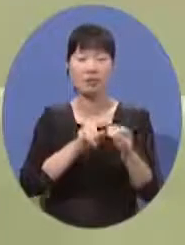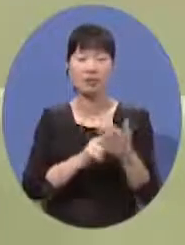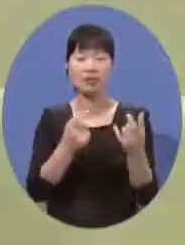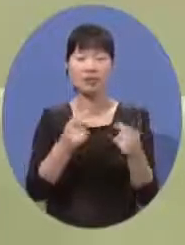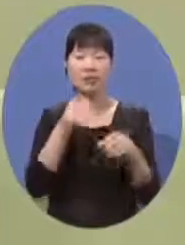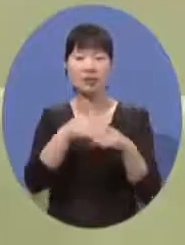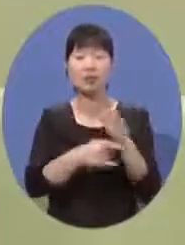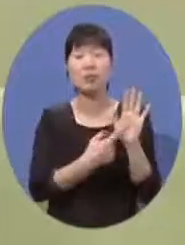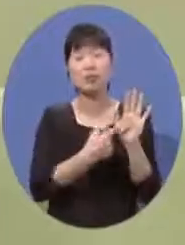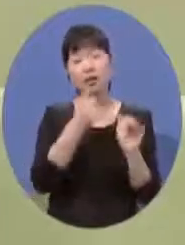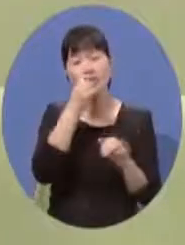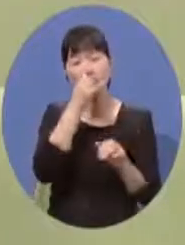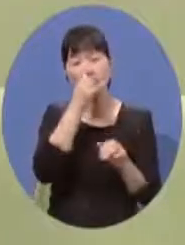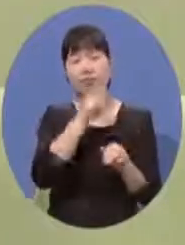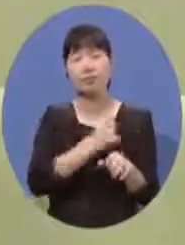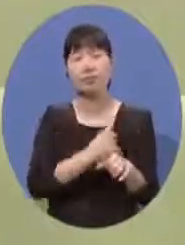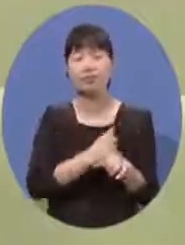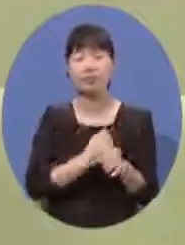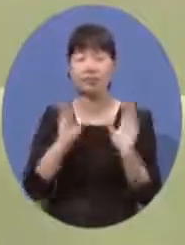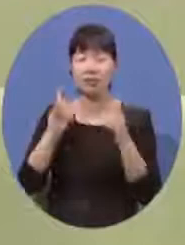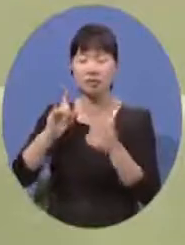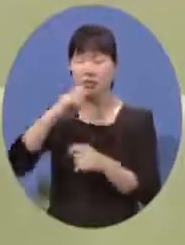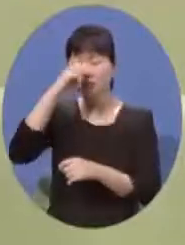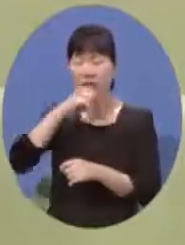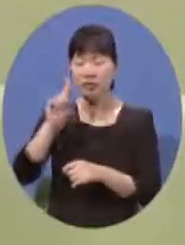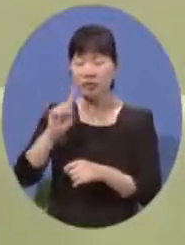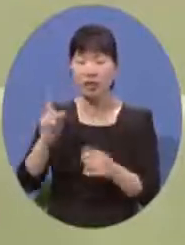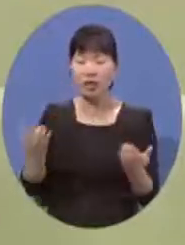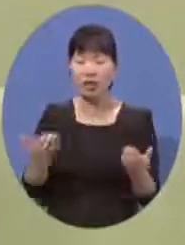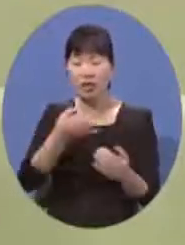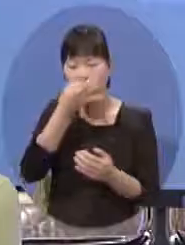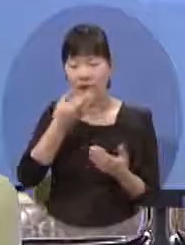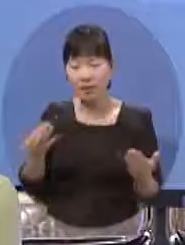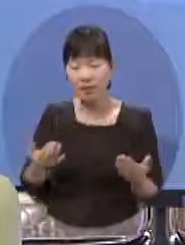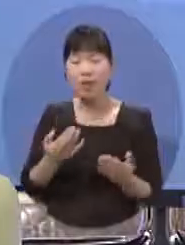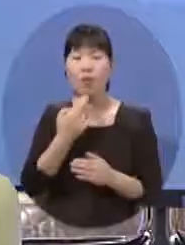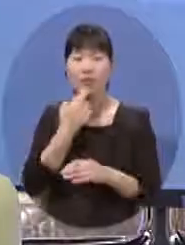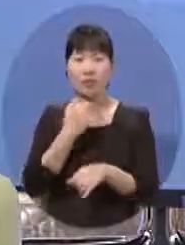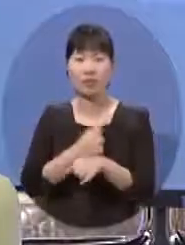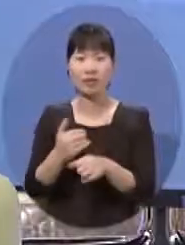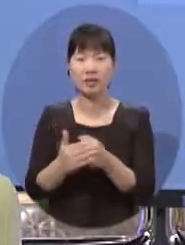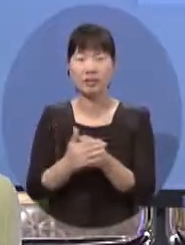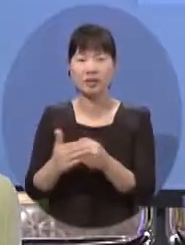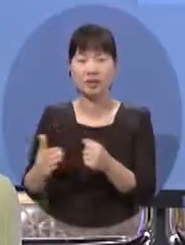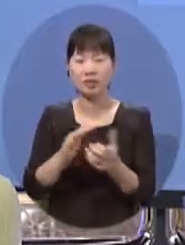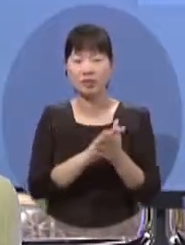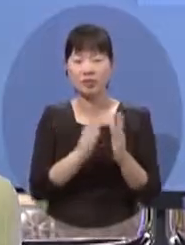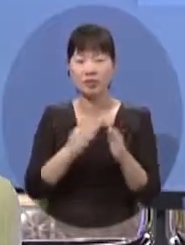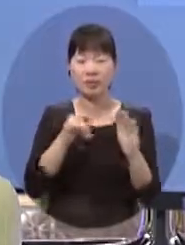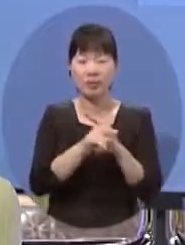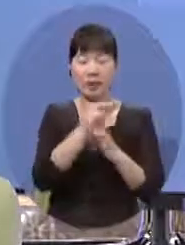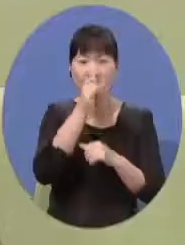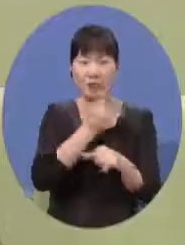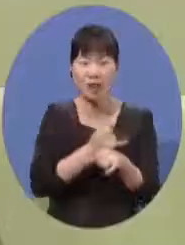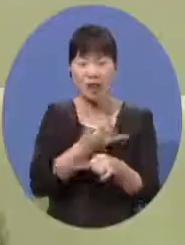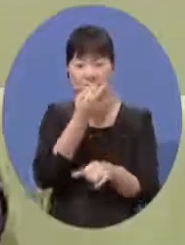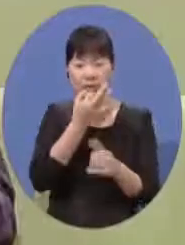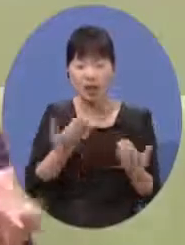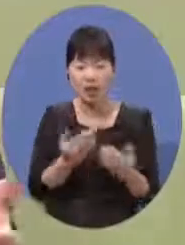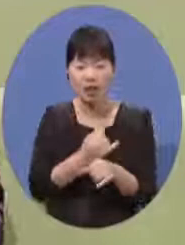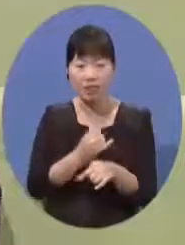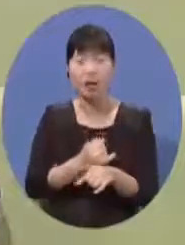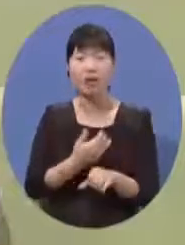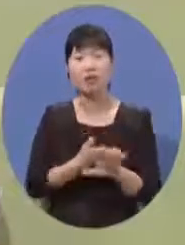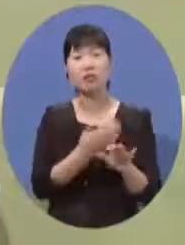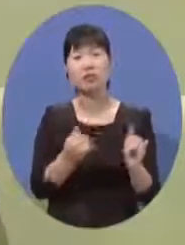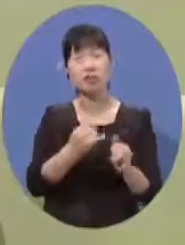해요. 들어주고 애는 그냥 아무것도 힘든 일을 하지 않게. 아. 그러다 보면 아이가 유치원에 가서 자기가 힘든 일을 하게 될 때 이거 왜 남들이